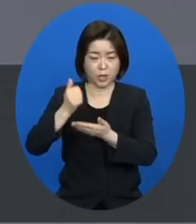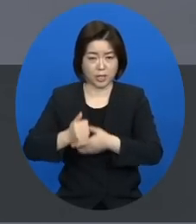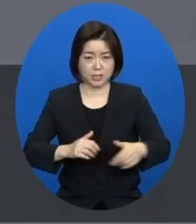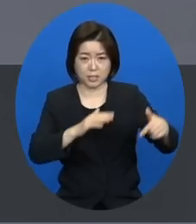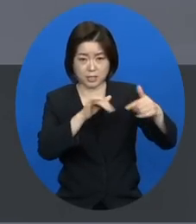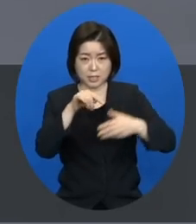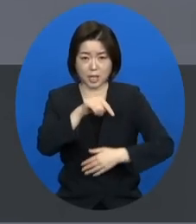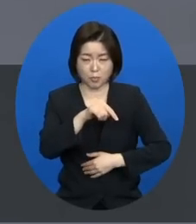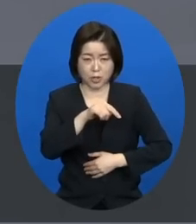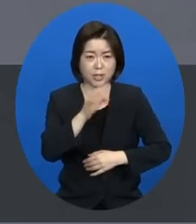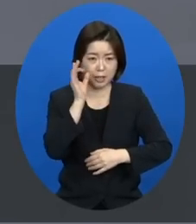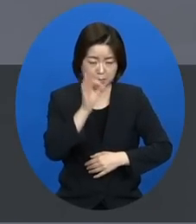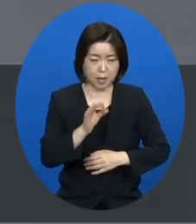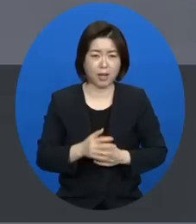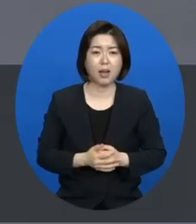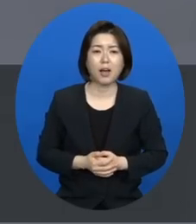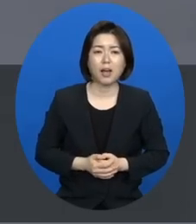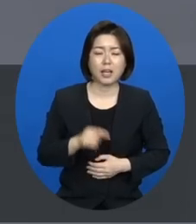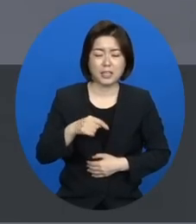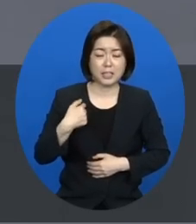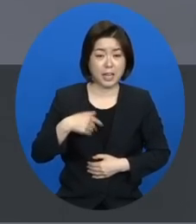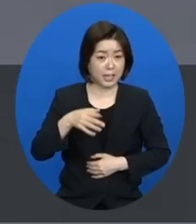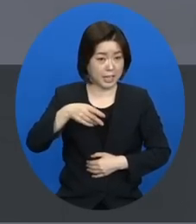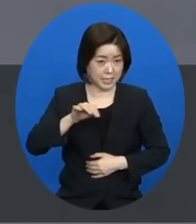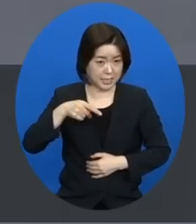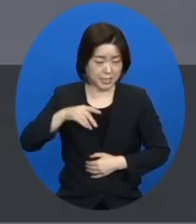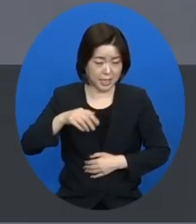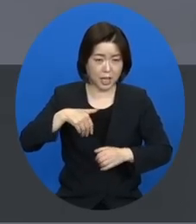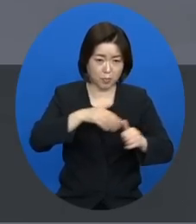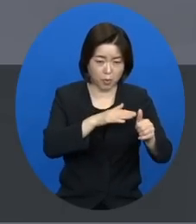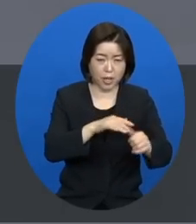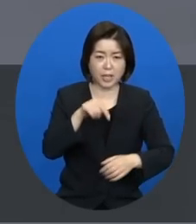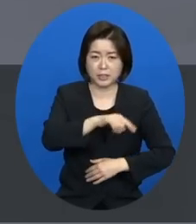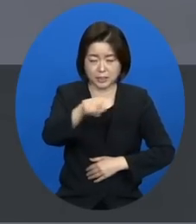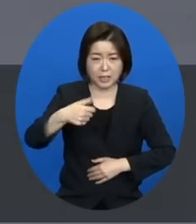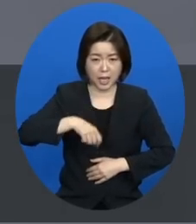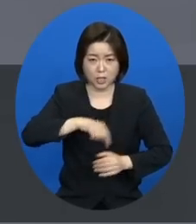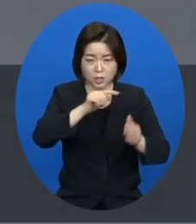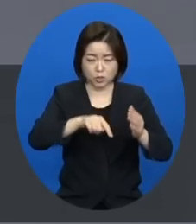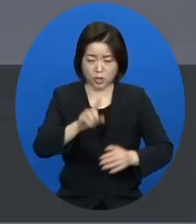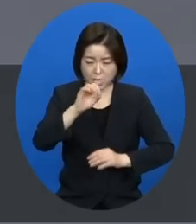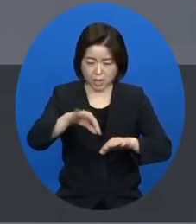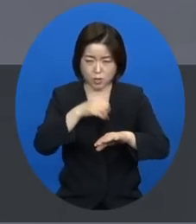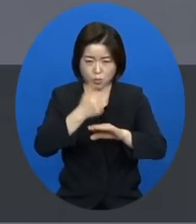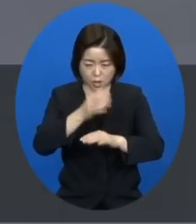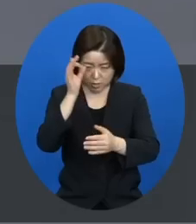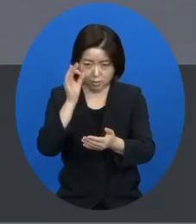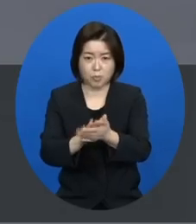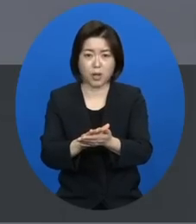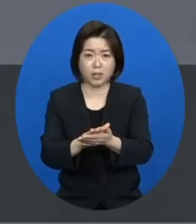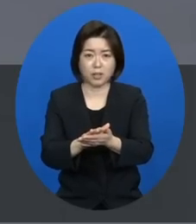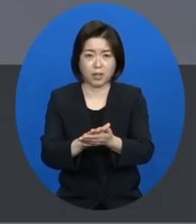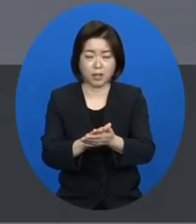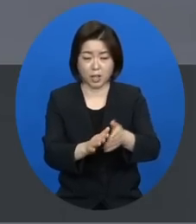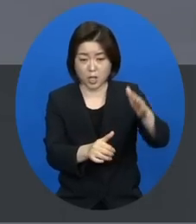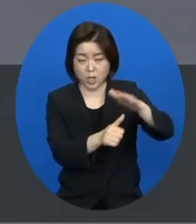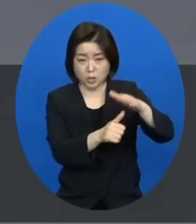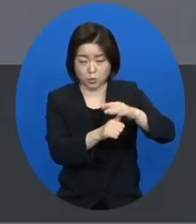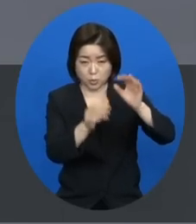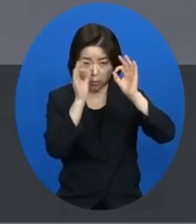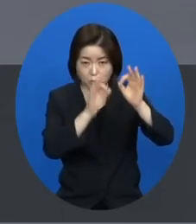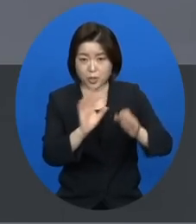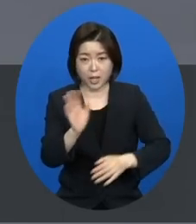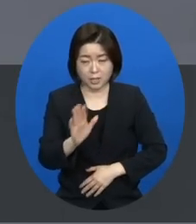베들레헴 사람 이새에게로 보내리니 이는 내가 그의 아들 중에서 한 왕을 보았느니라. 아니 소년을 봤는데 뭐라고